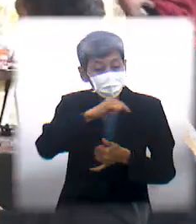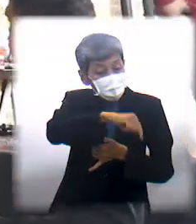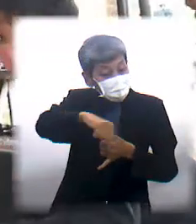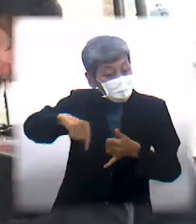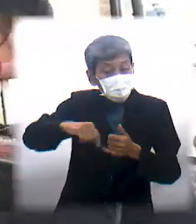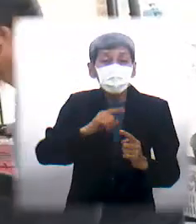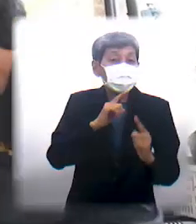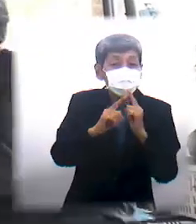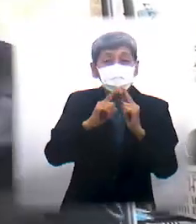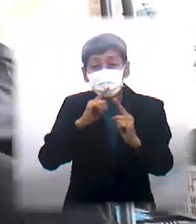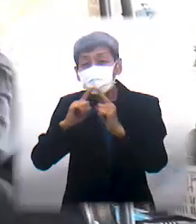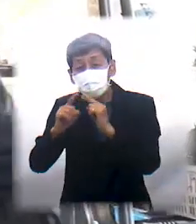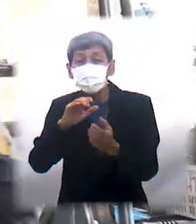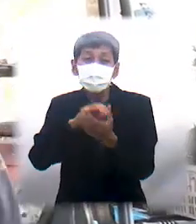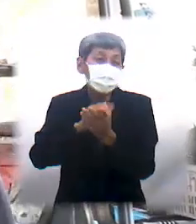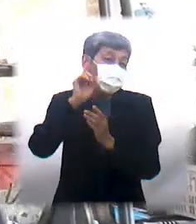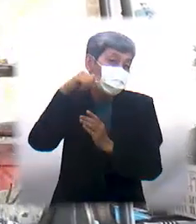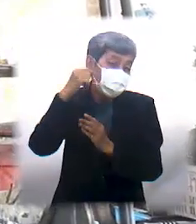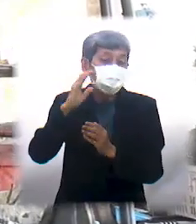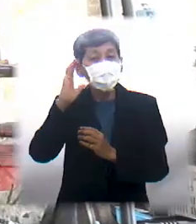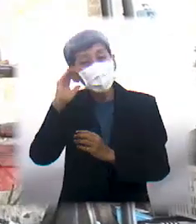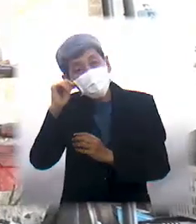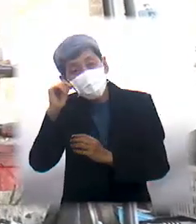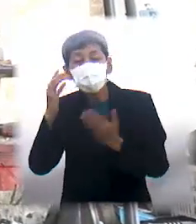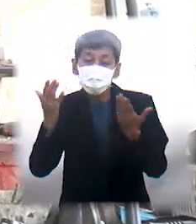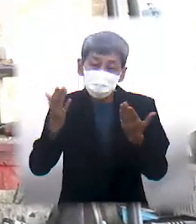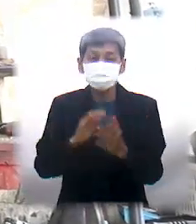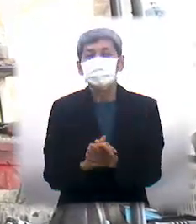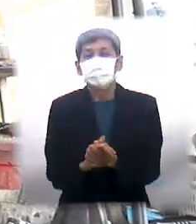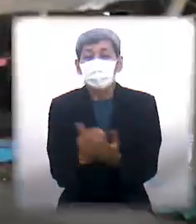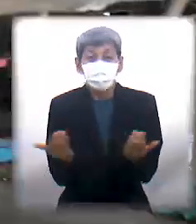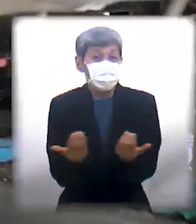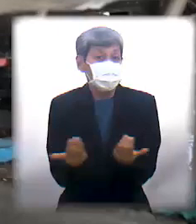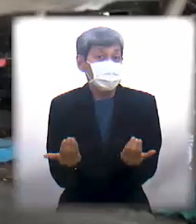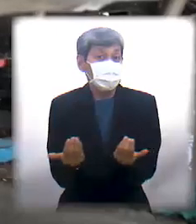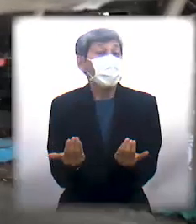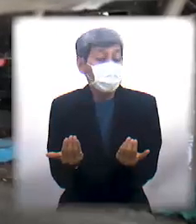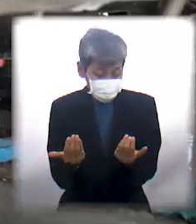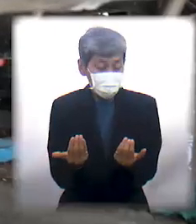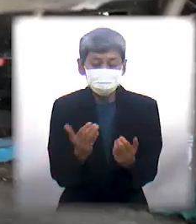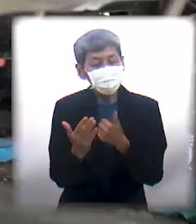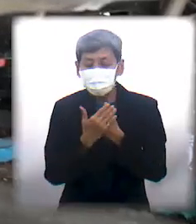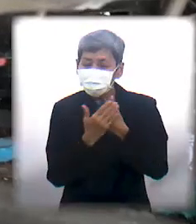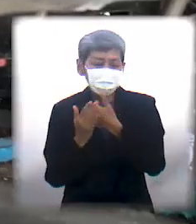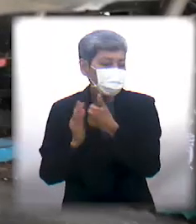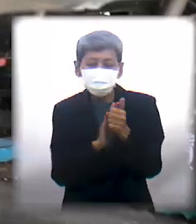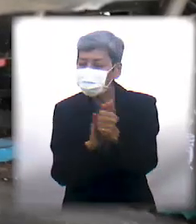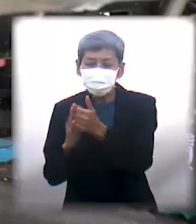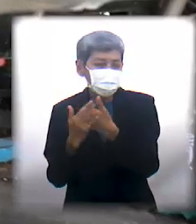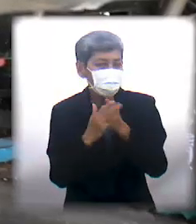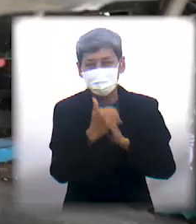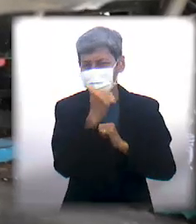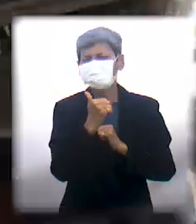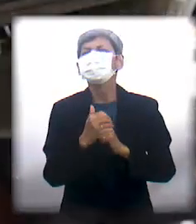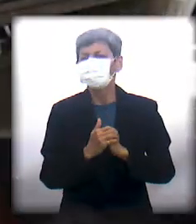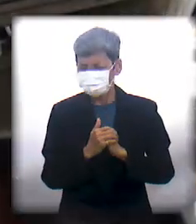ราได้ไปพูดคุยกันไม่ว่าจะเป็นภรรยาคุณพ่อของช่างหนีหรือแม้กระทั่งว่าลูกชายทุกคนเป็นกำลังใจให้กันในครอบครัวหมายเชื่อว่าสิ่งนี้จะ